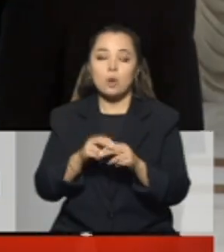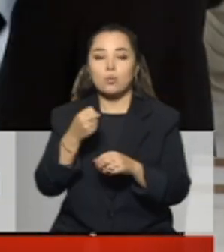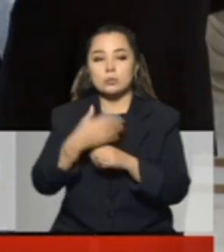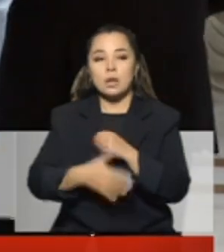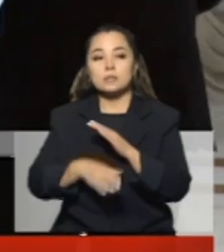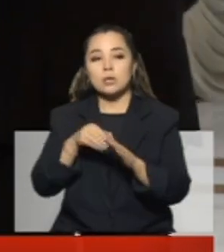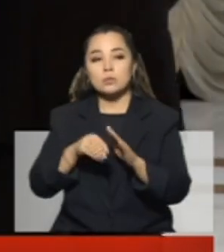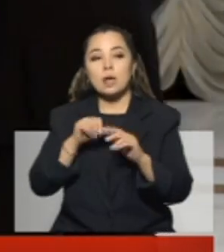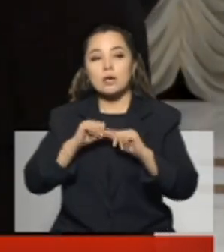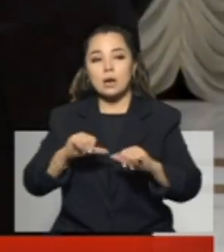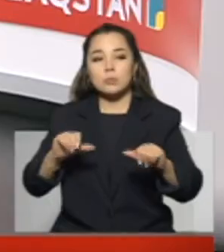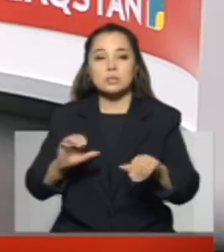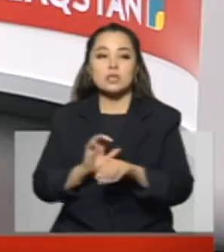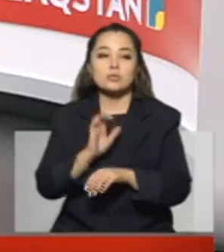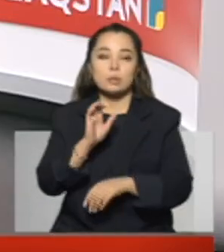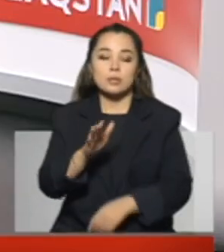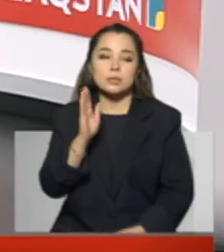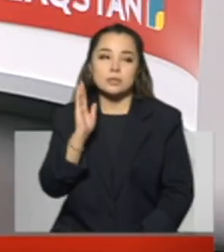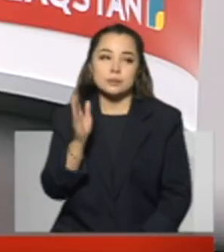апарамыз.